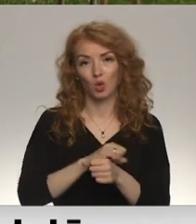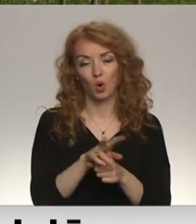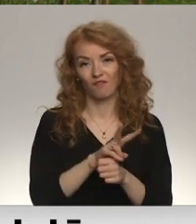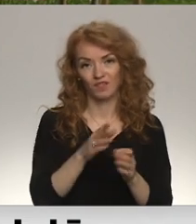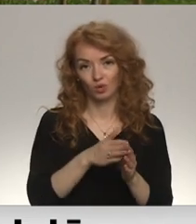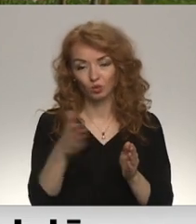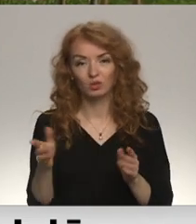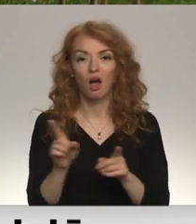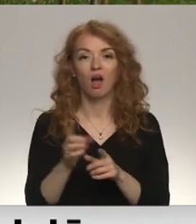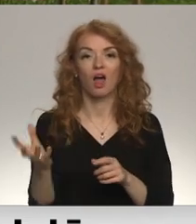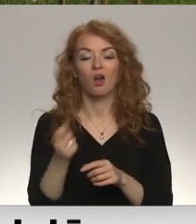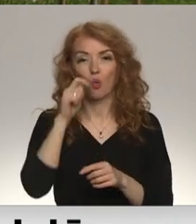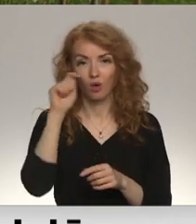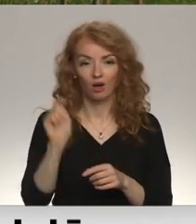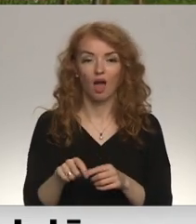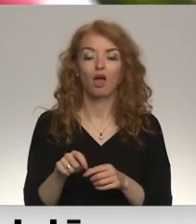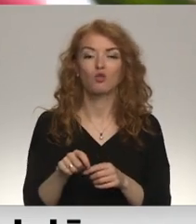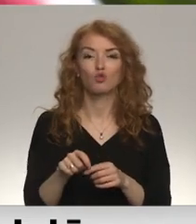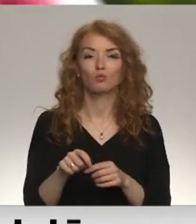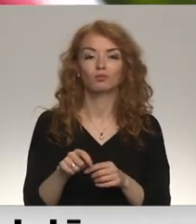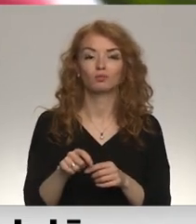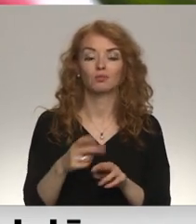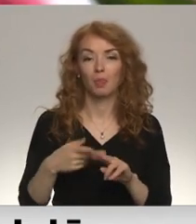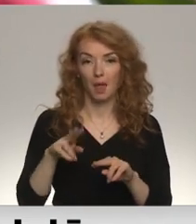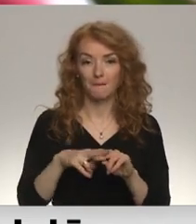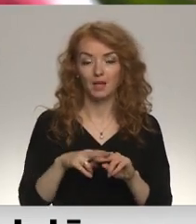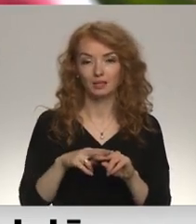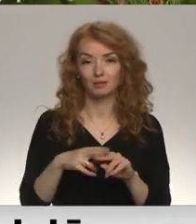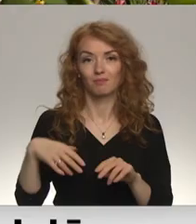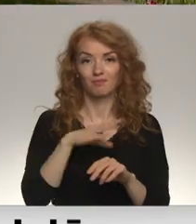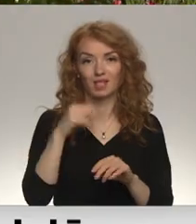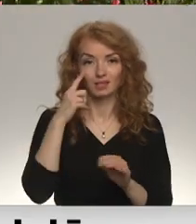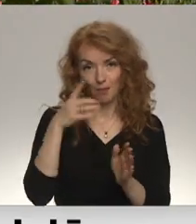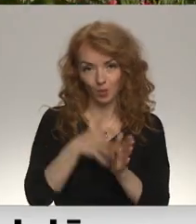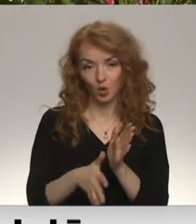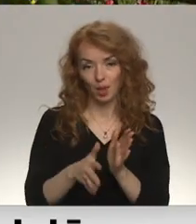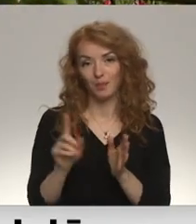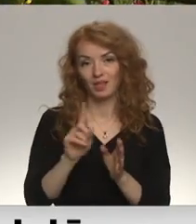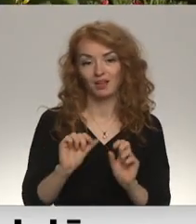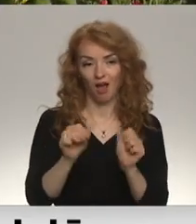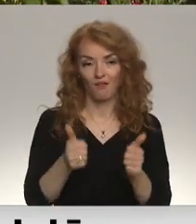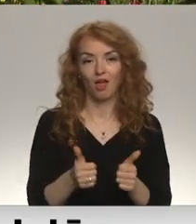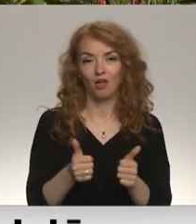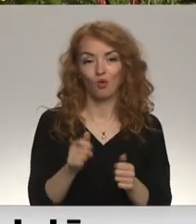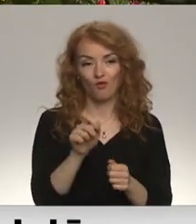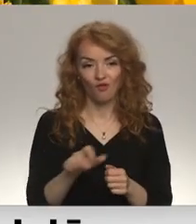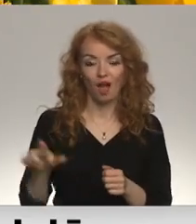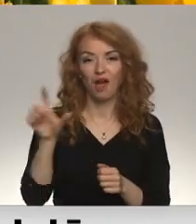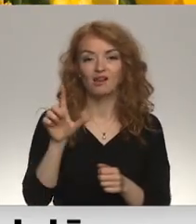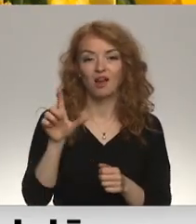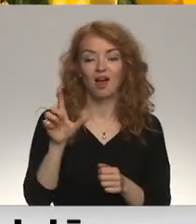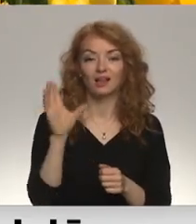gan arī Ukrainu, gan visu pārējo. Tāpēc mēs saprotam, kad ir jāveido vairāk